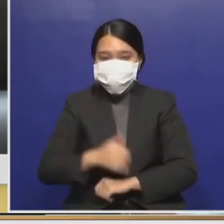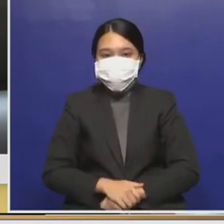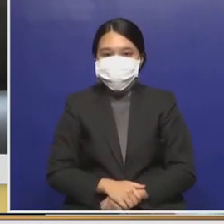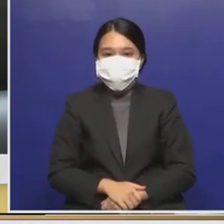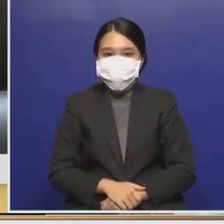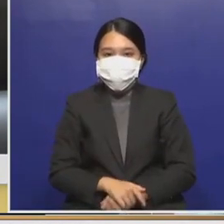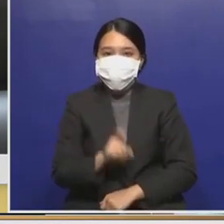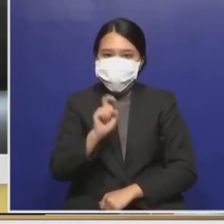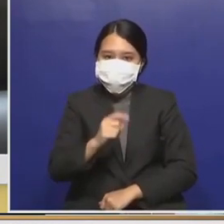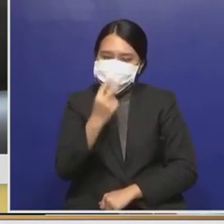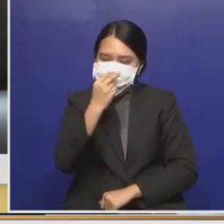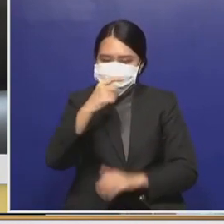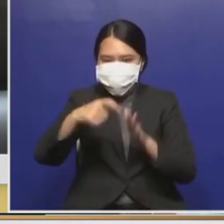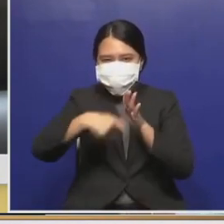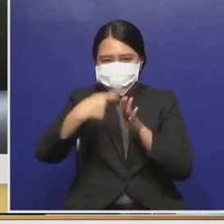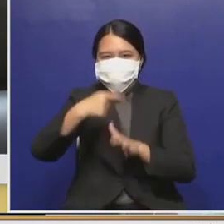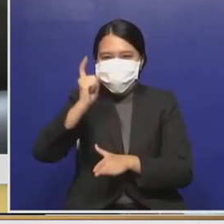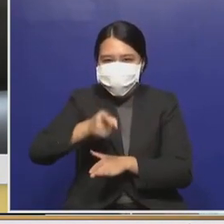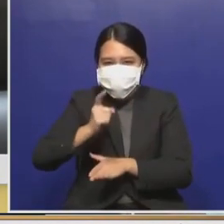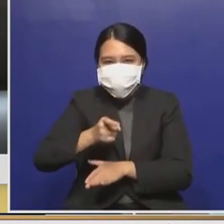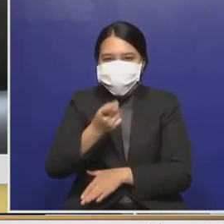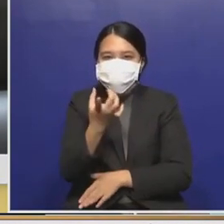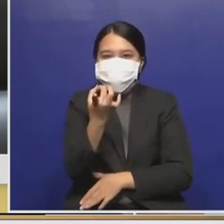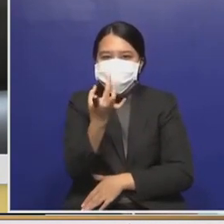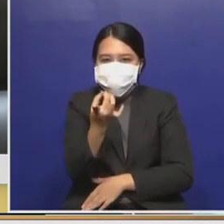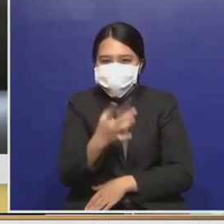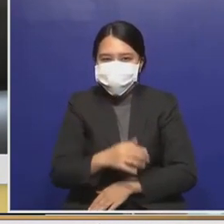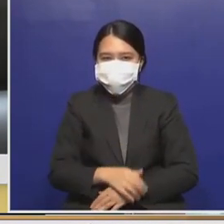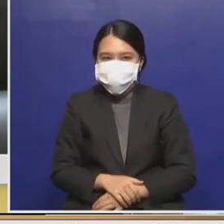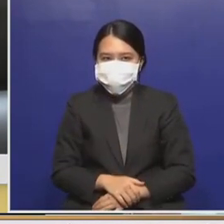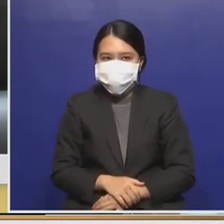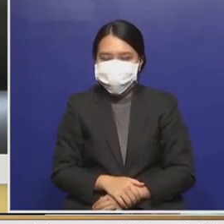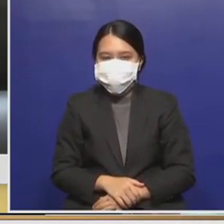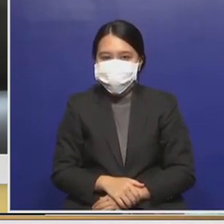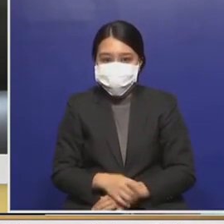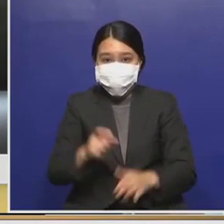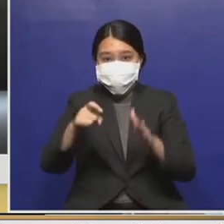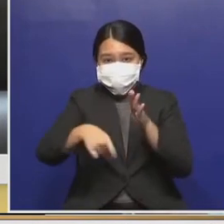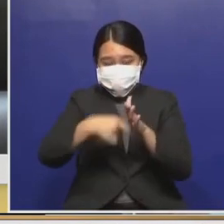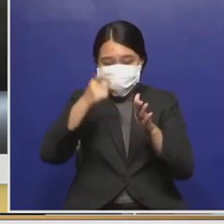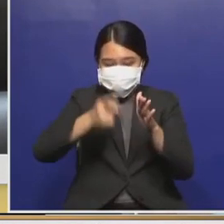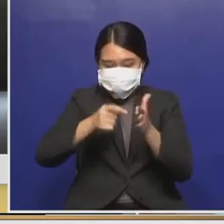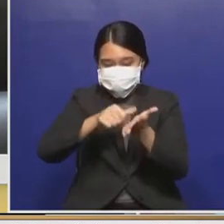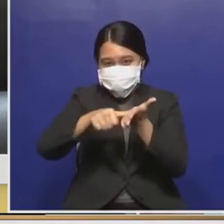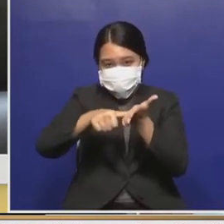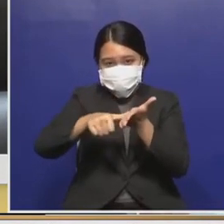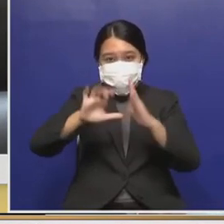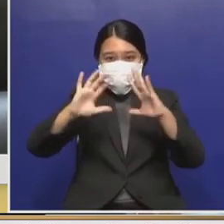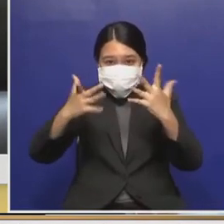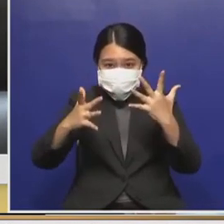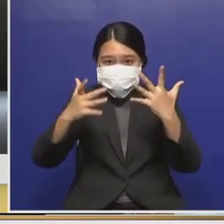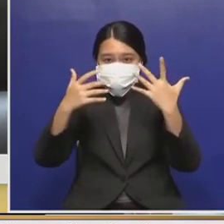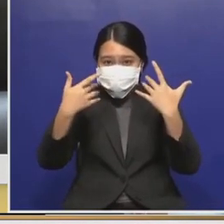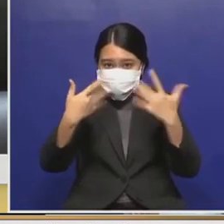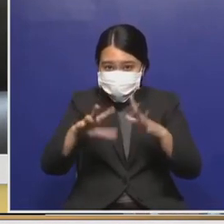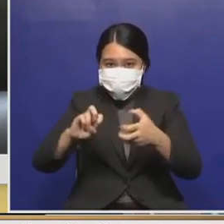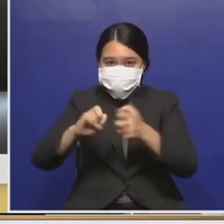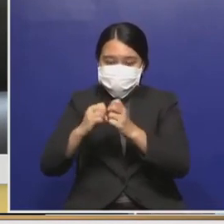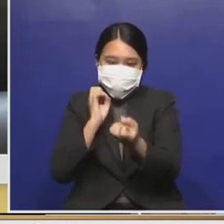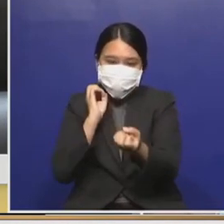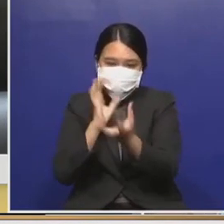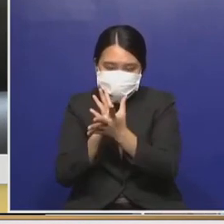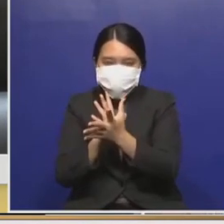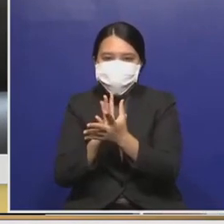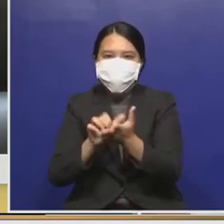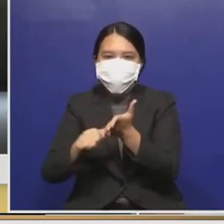ท่านตมาดูต้นเหตุ ต้นเหตุคืออะไร ต้นเหตุไม่ถูกแก้ แล้ไปมาทำที่ปลายเหตุท่จะกู้อกก